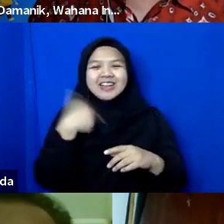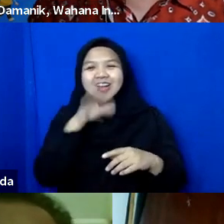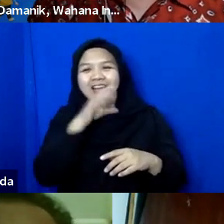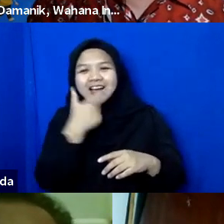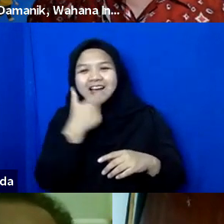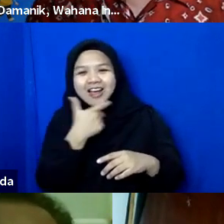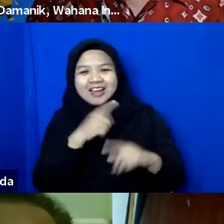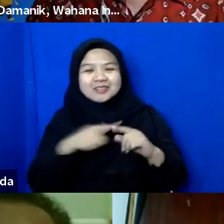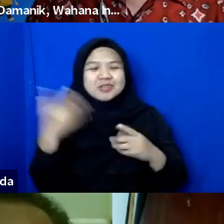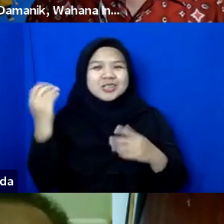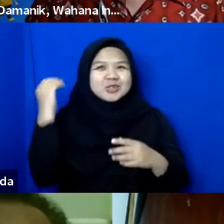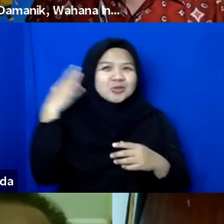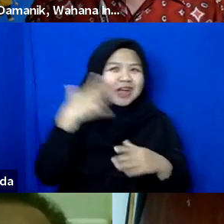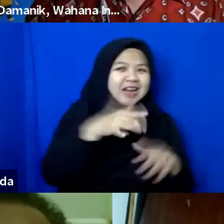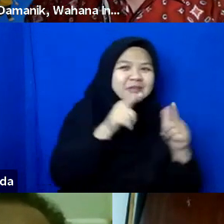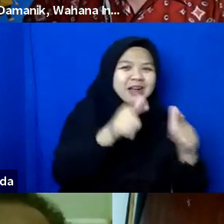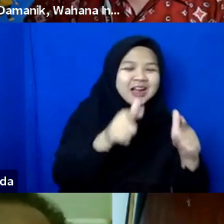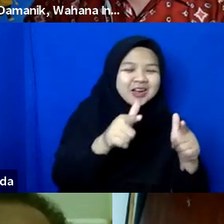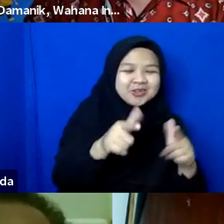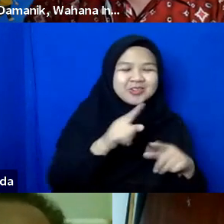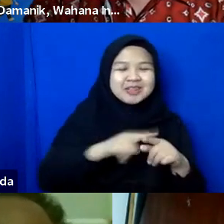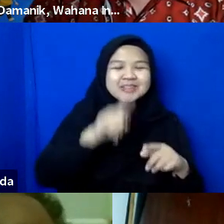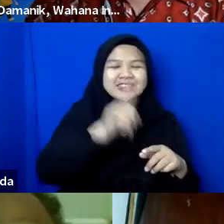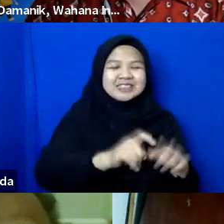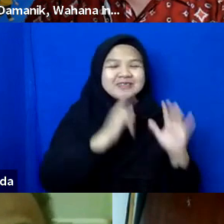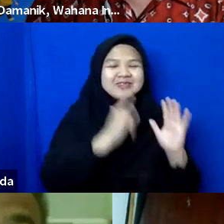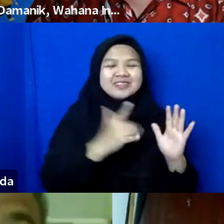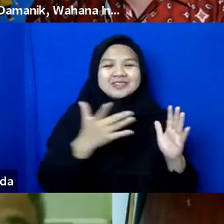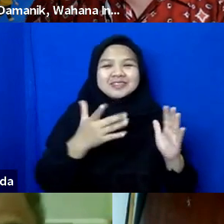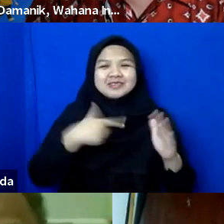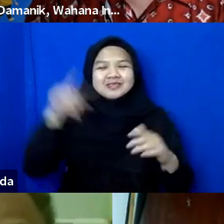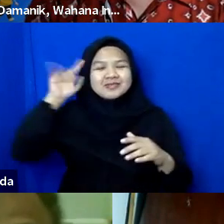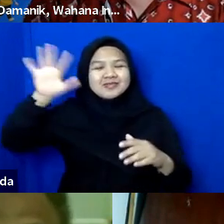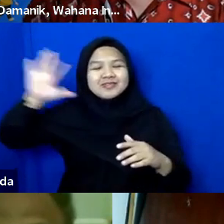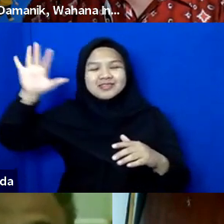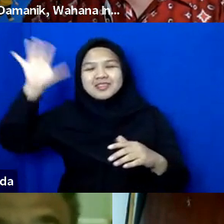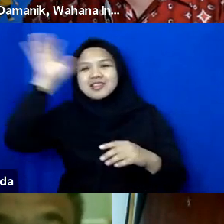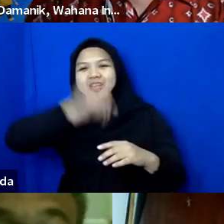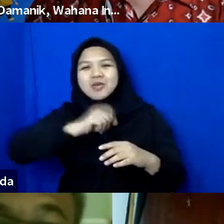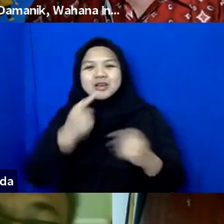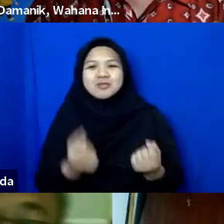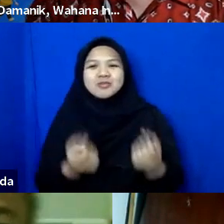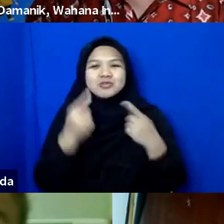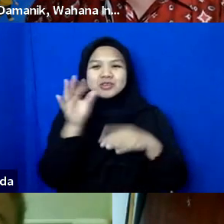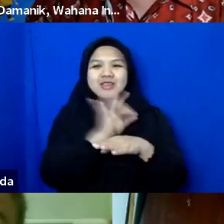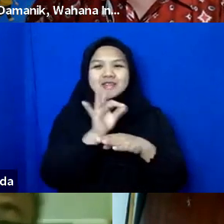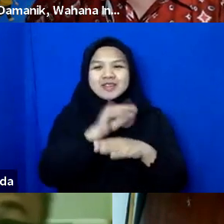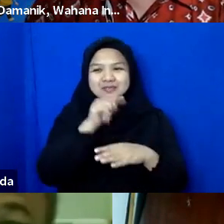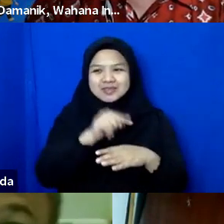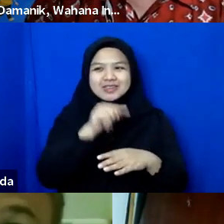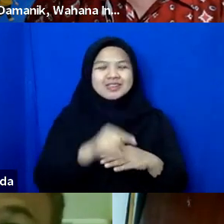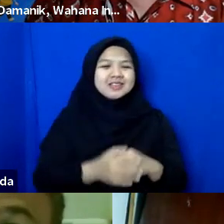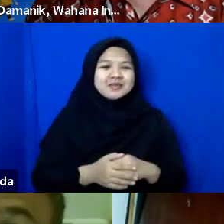apa namanya dan dan sangat memberikan gambaran tentang konteks lahirnya film ini begitu ya